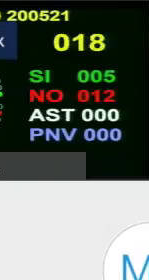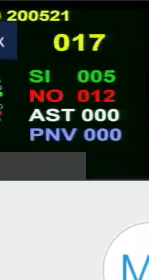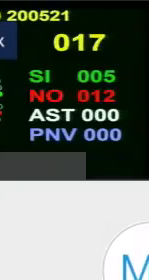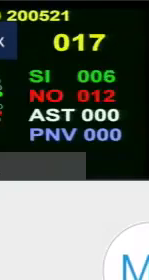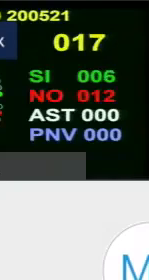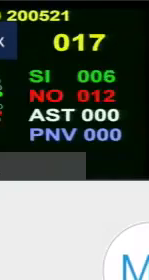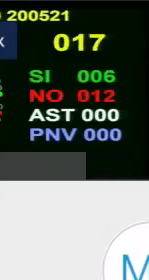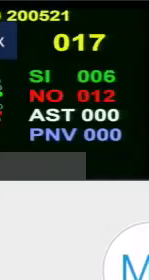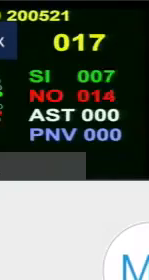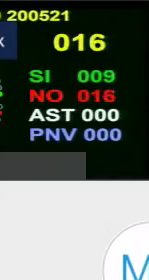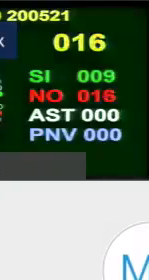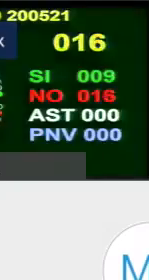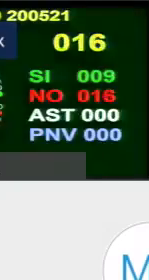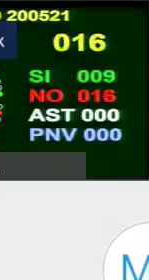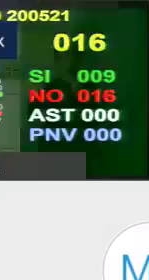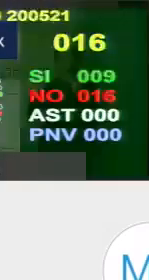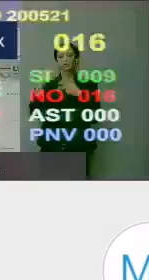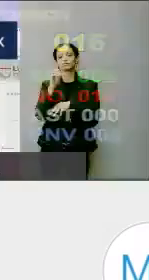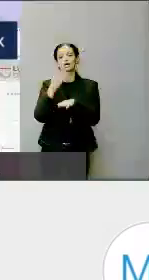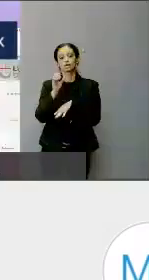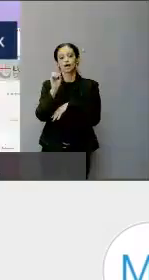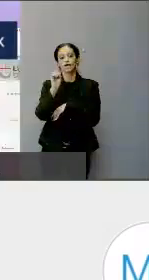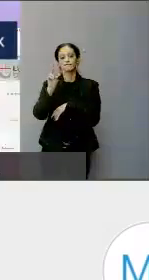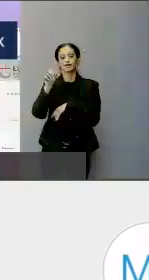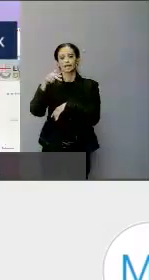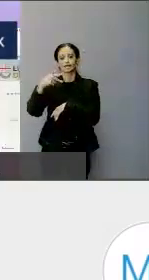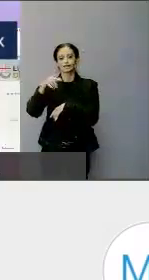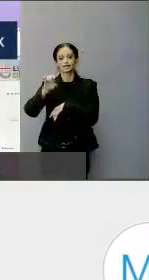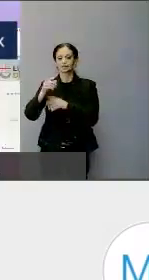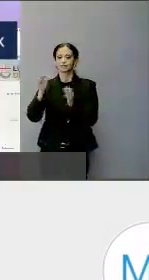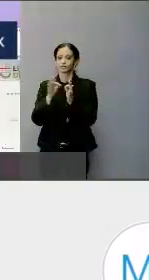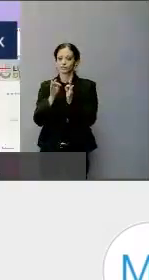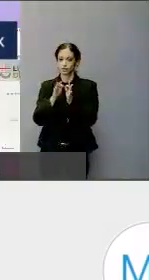da remoto su 196 considerevole